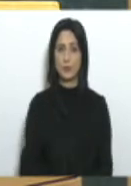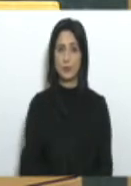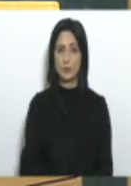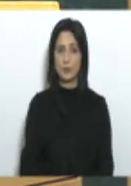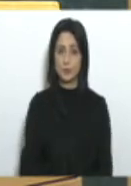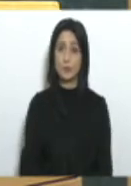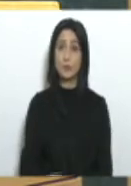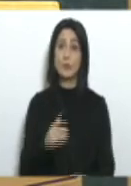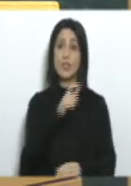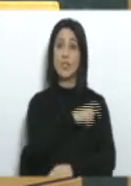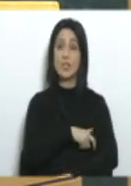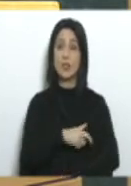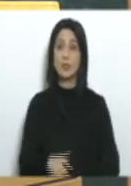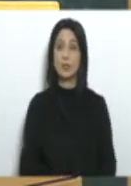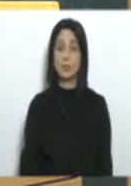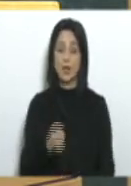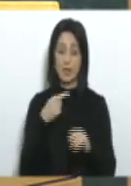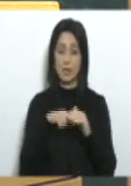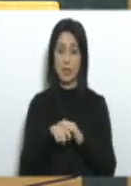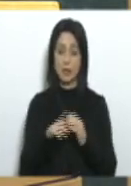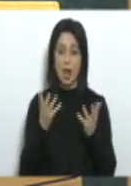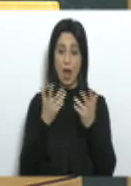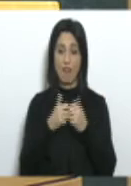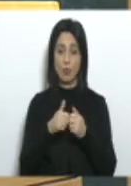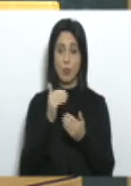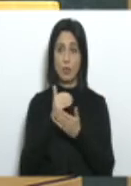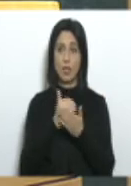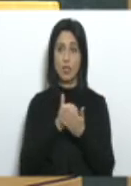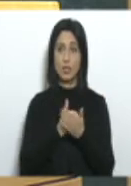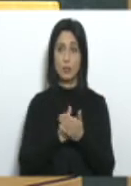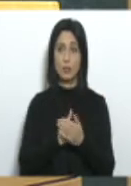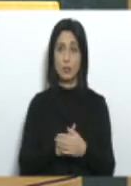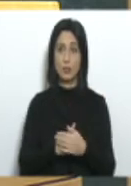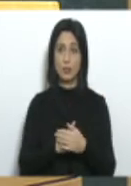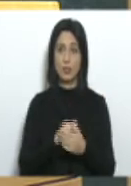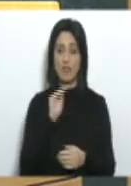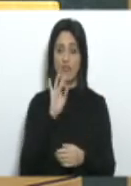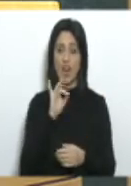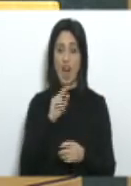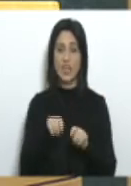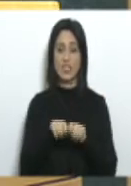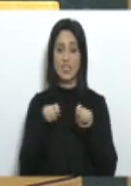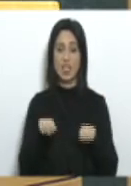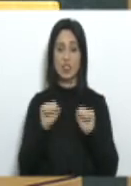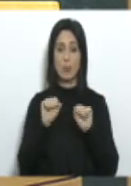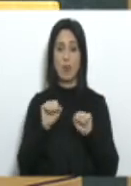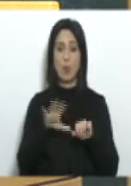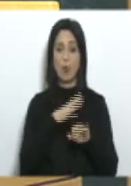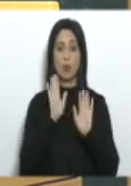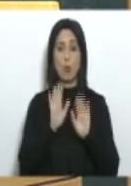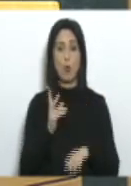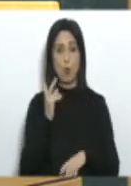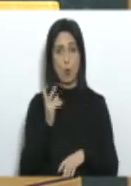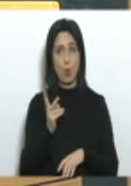წევრი, აქედან ავტომატურ რეჟიმში ფრაქციის შექმნის საშუალება ჰქონდა მხოლოდ